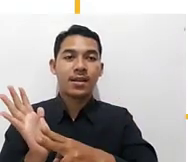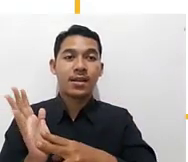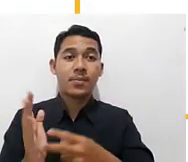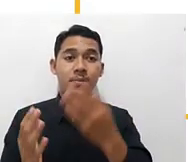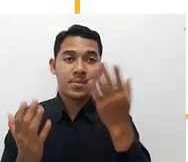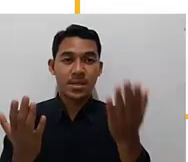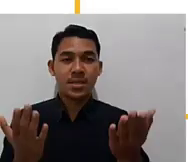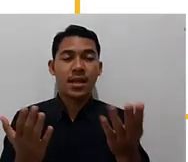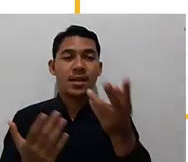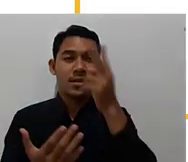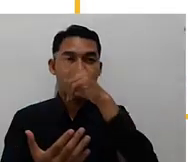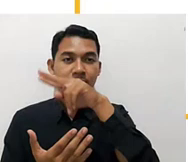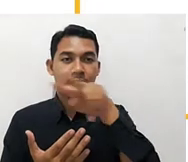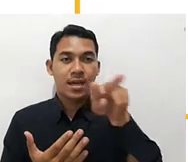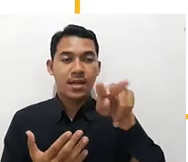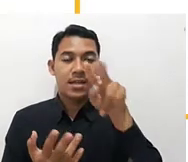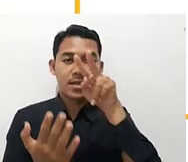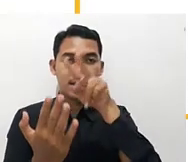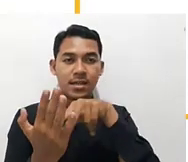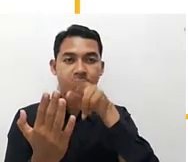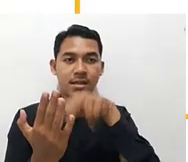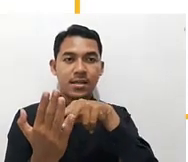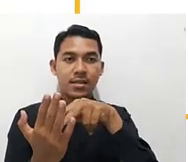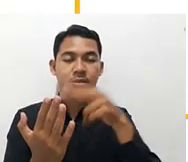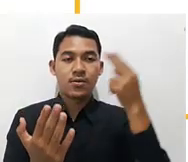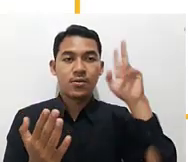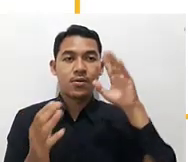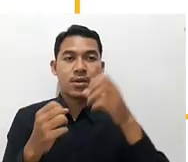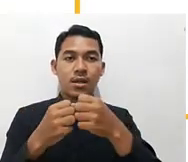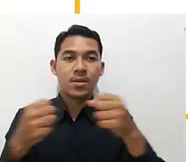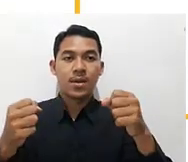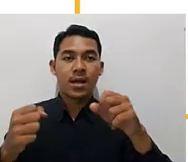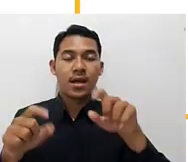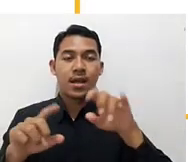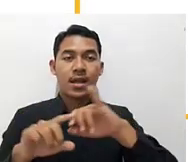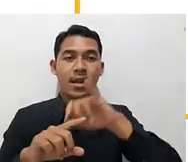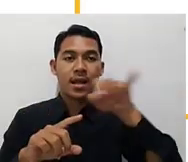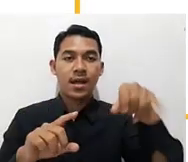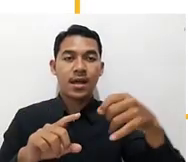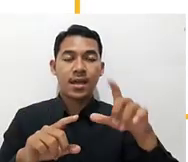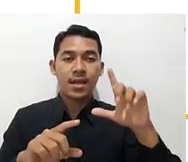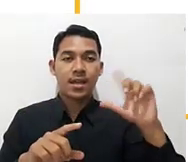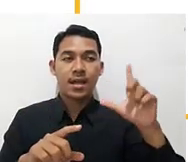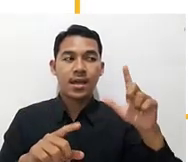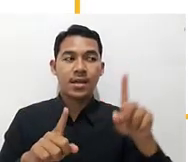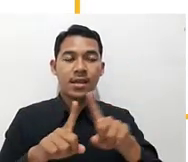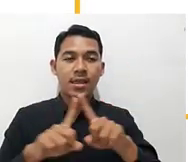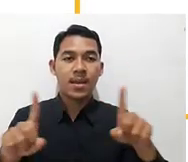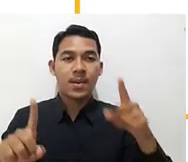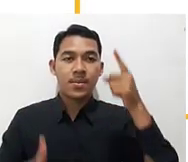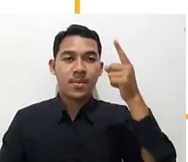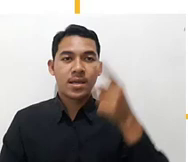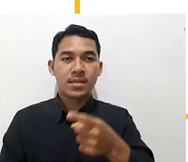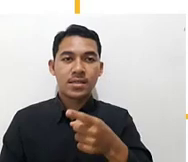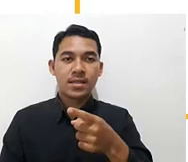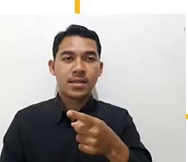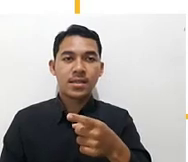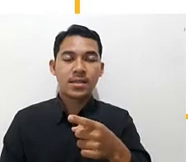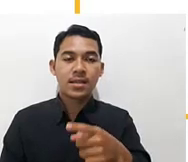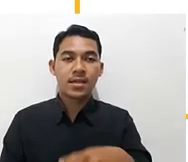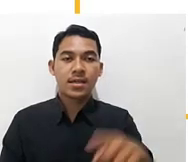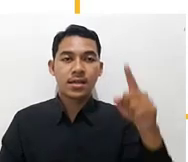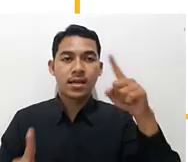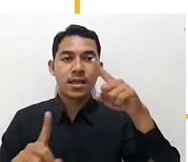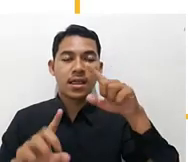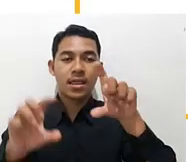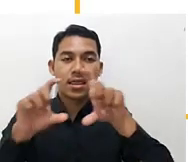apakah bisa disusun dengan menggunakan gerbang rangkaian lainnya, tapi pasti yang pasti truth table-nya atau